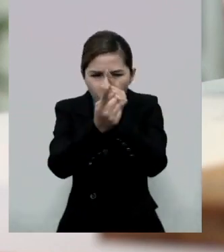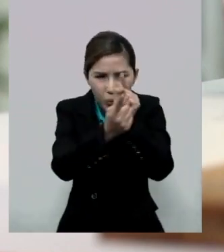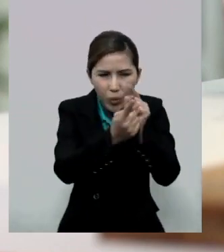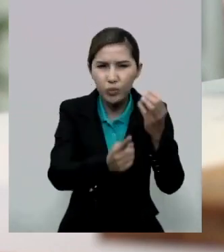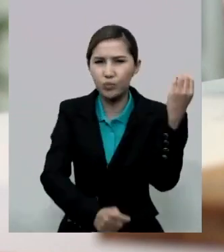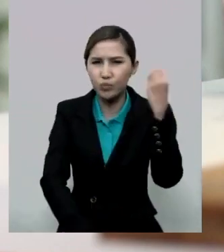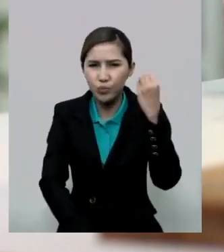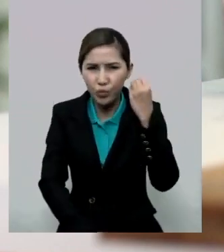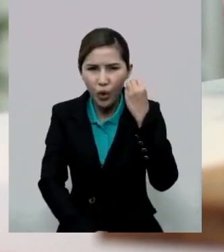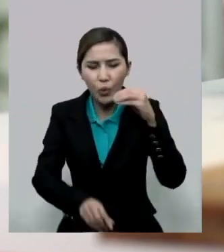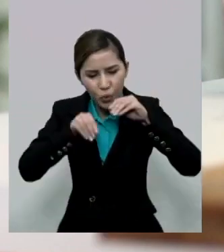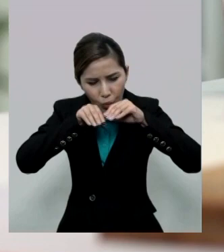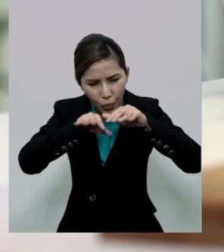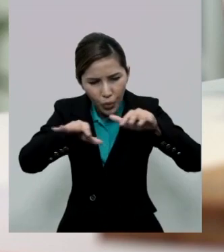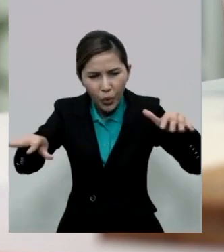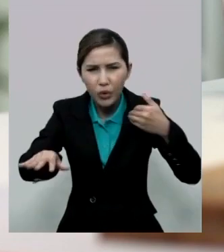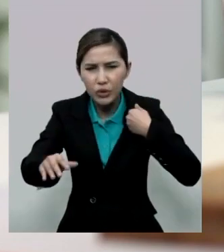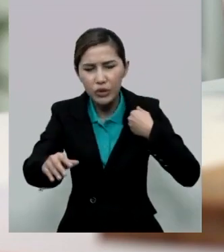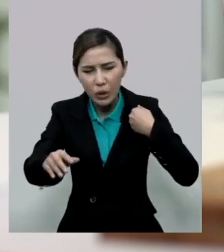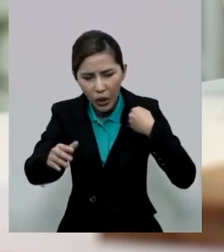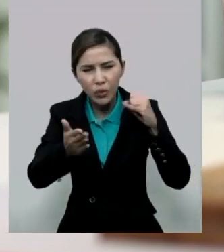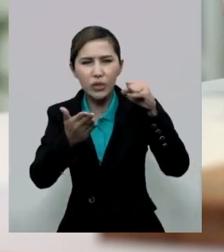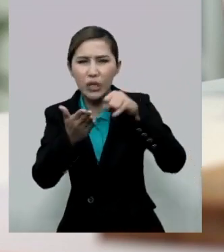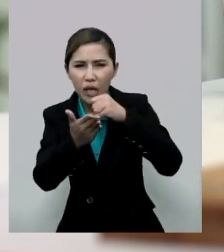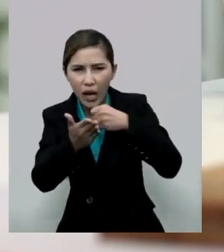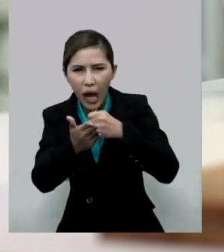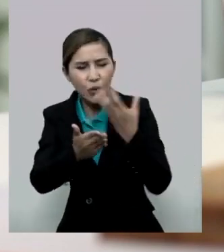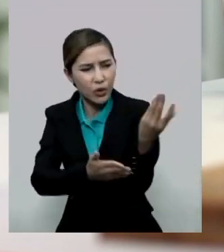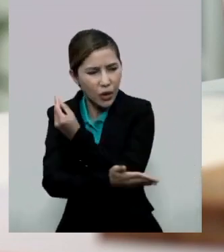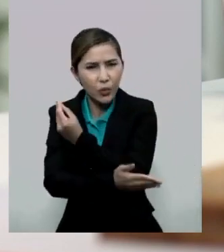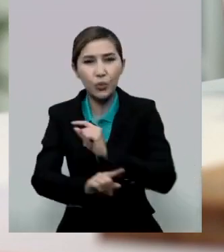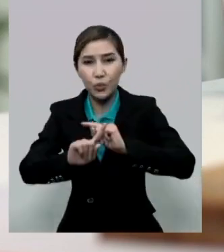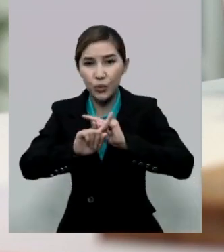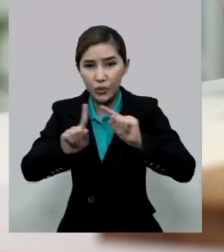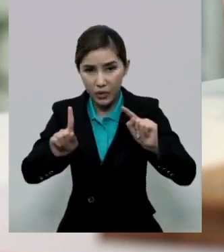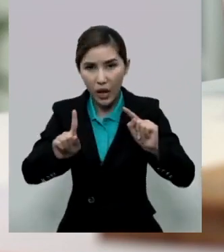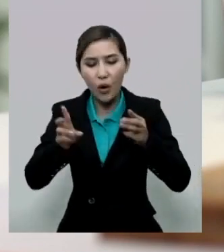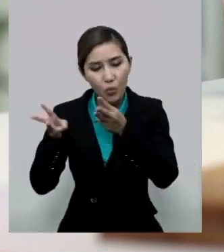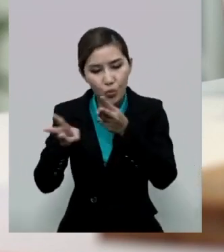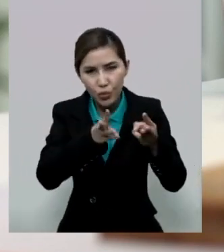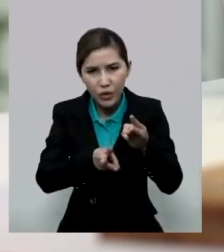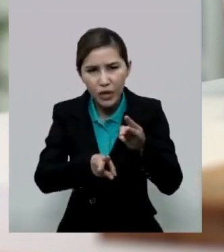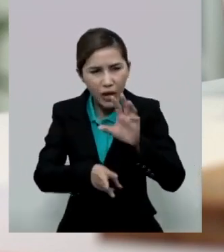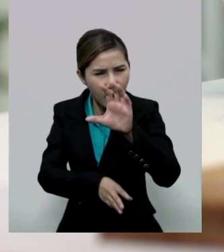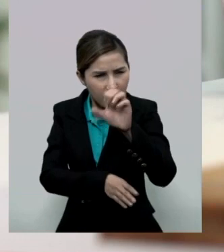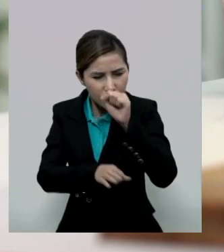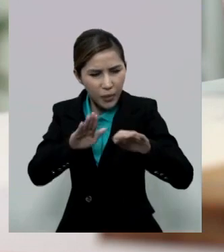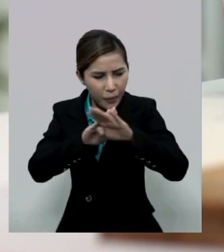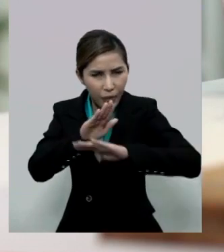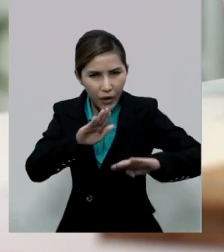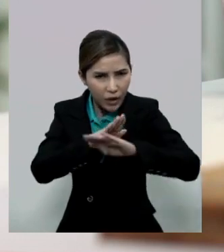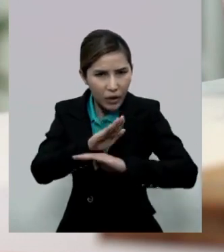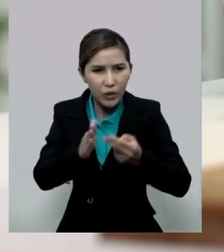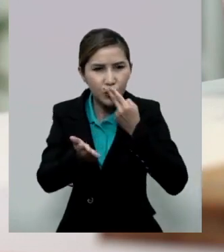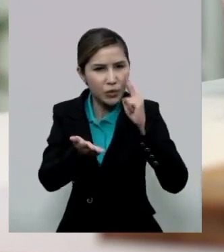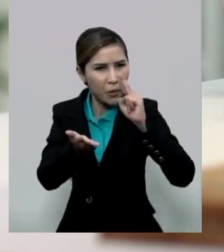พบอยู่บ่อยค่ะเพราะว่าสื่อออนไลน์เนี่ยถือว่าเป็นสื่อที่เข้าถึงง่ายแล้วก็สะดวกรวดเร็วนะคะแต่จริงๆแล้วอะค่ะวิธีการสังเกตเบื้องต้นเล